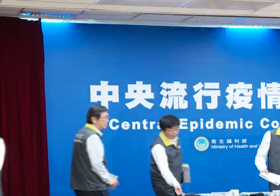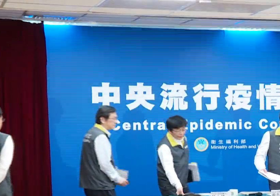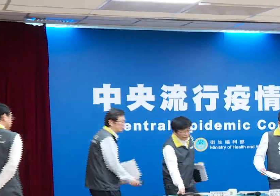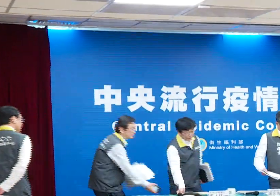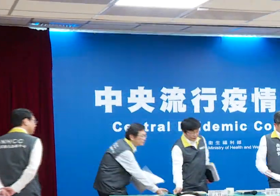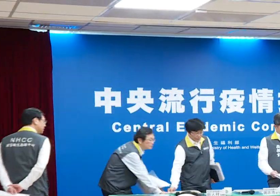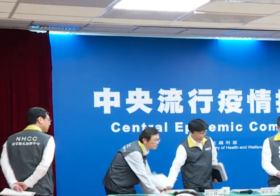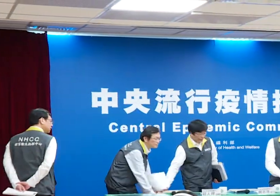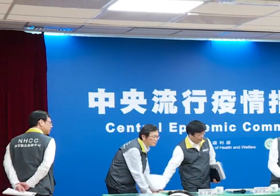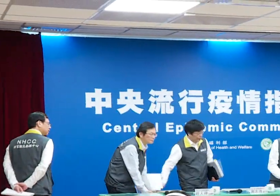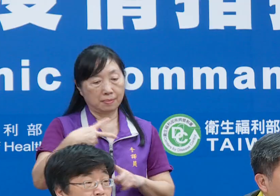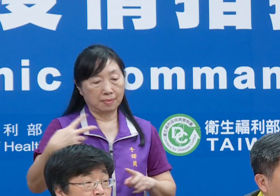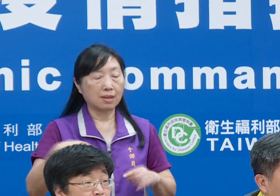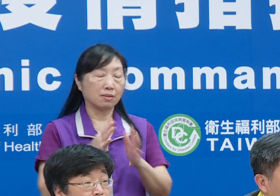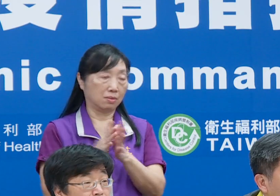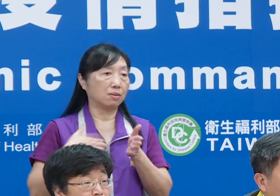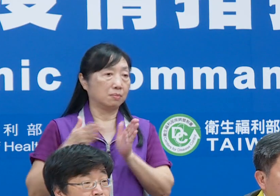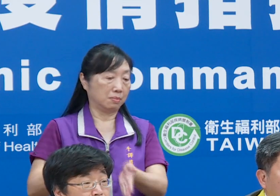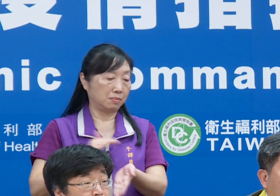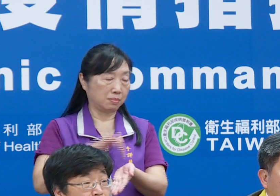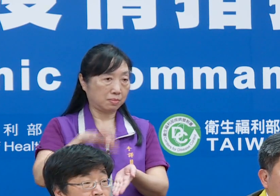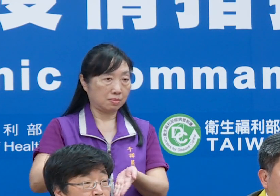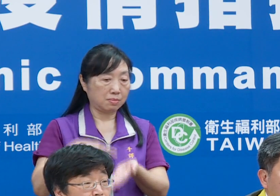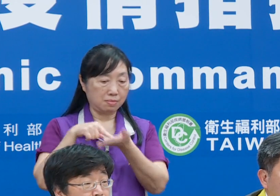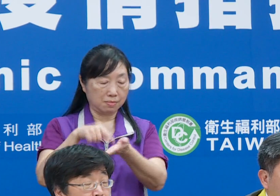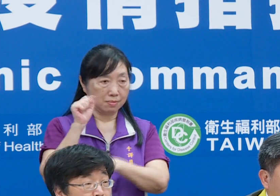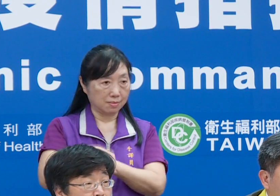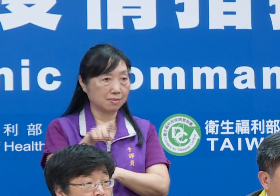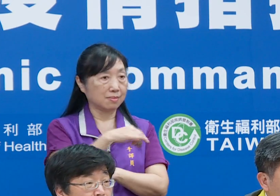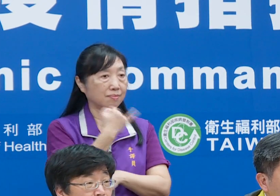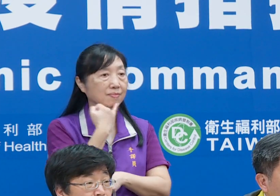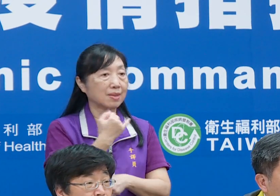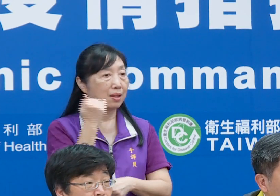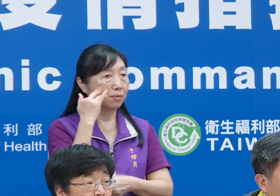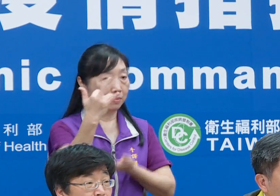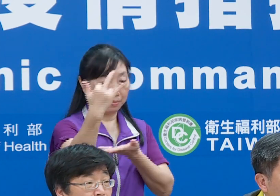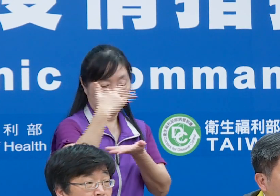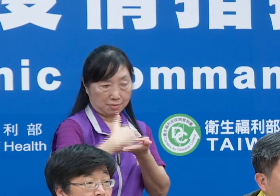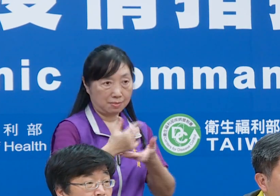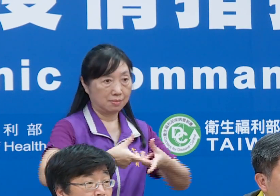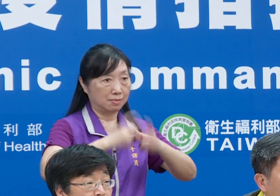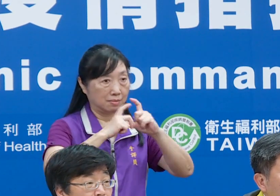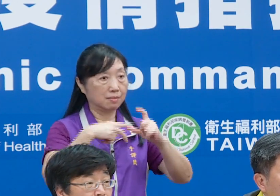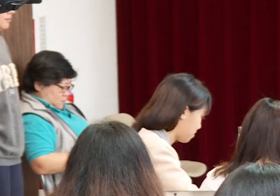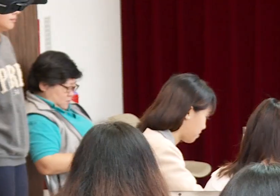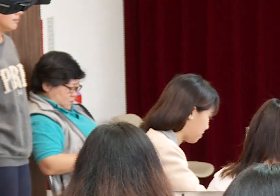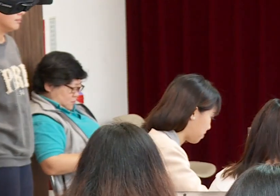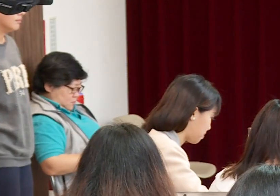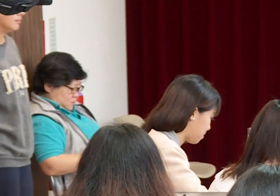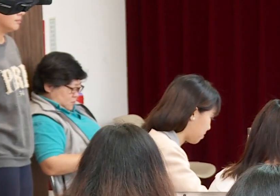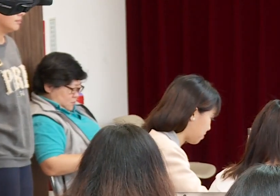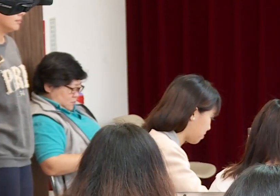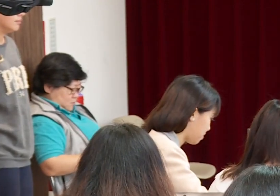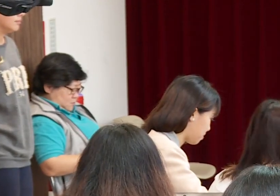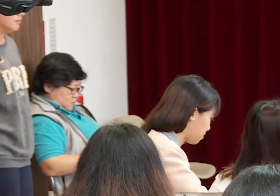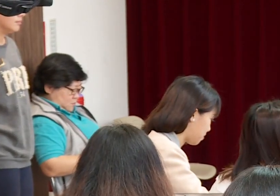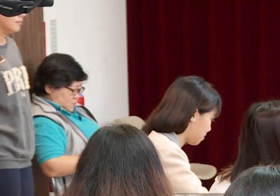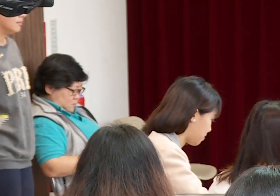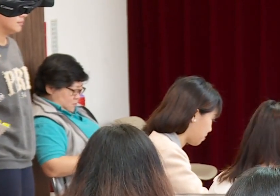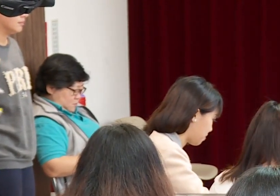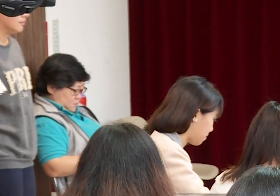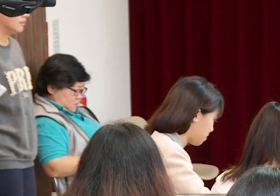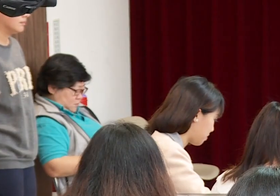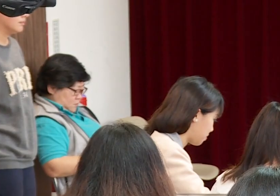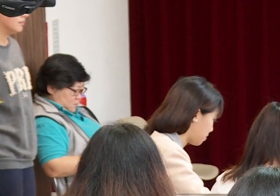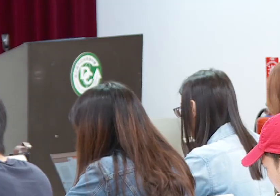因应武汉肺炎疫情扩大，中央流行疫情指挥中心日前宣布，医师人员禁止出国命令，医师人员禁止前往第三级